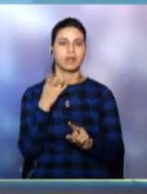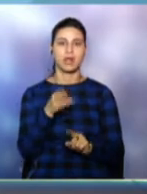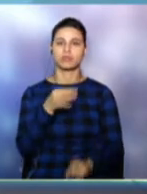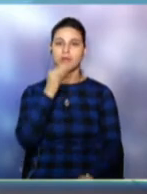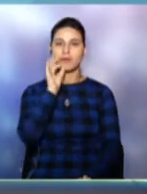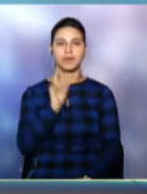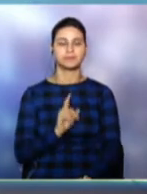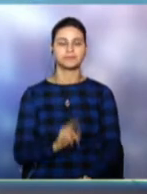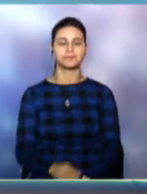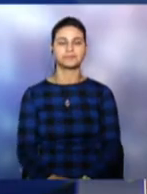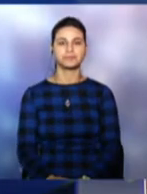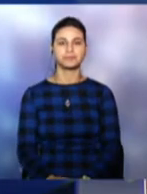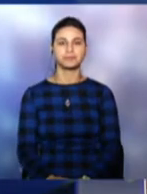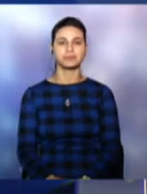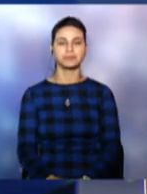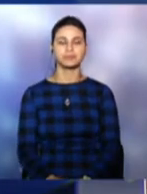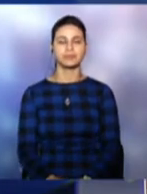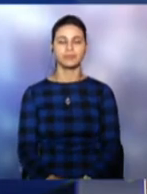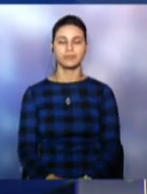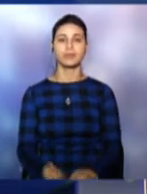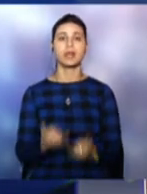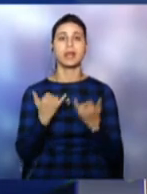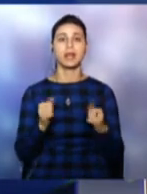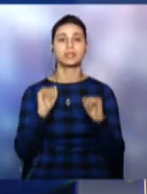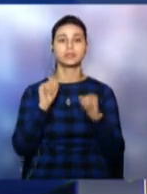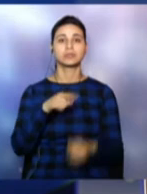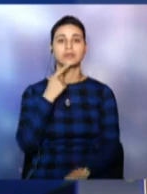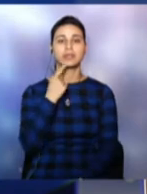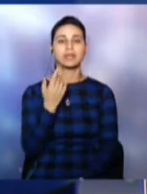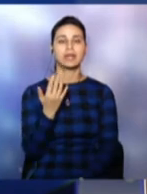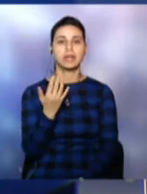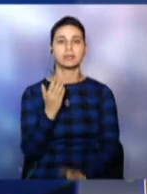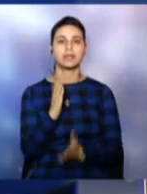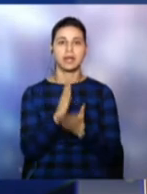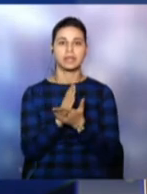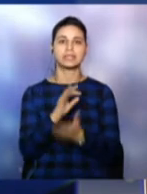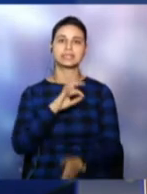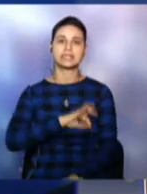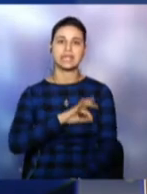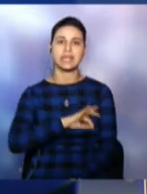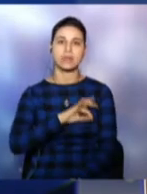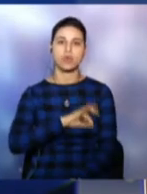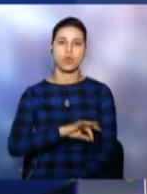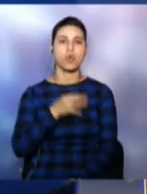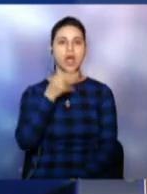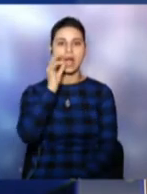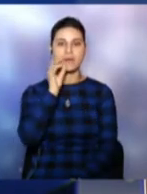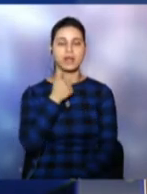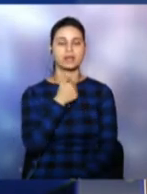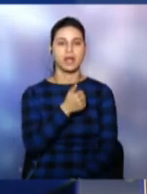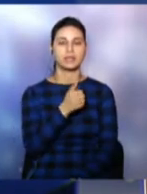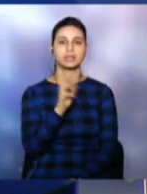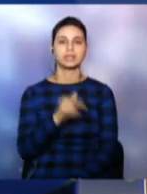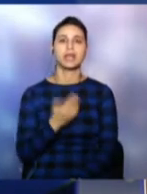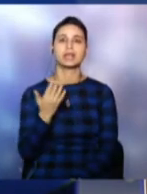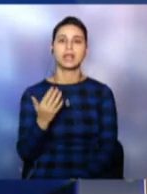მაქსიმალურად ამ რაციონიდან ანუ ჩვენ ახლა შეგვიძლია ვთქვათ რამდენი არის სასარგებლო ყავა სიკეთის მომტანი